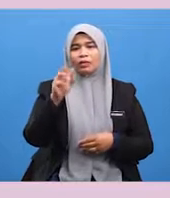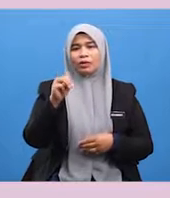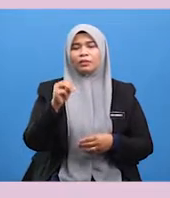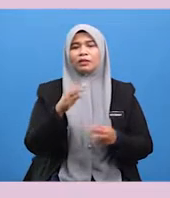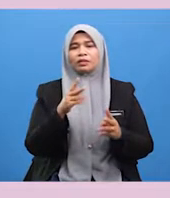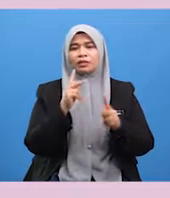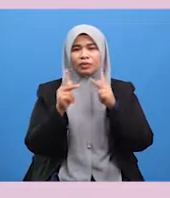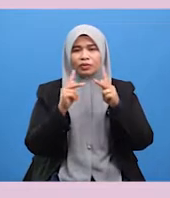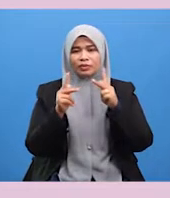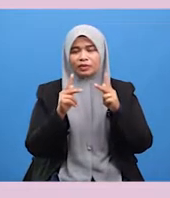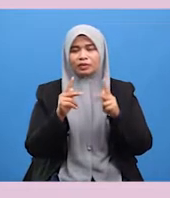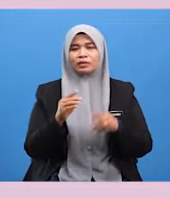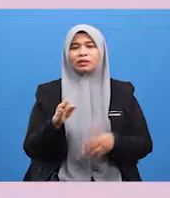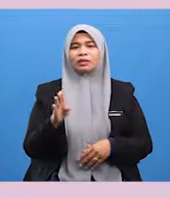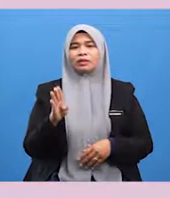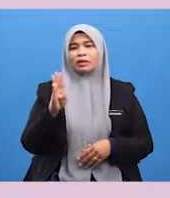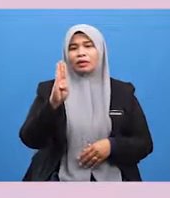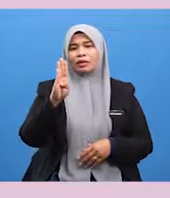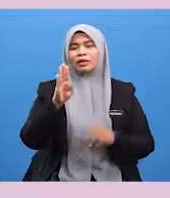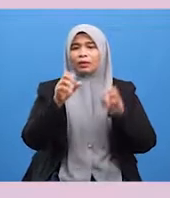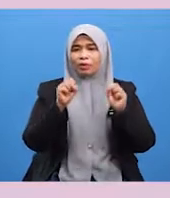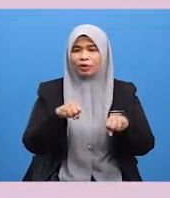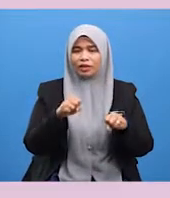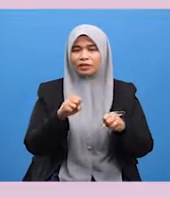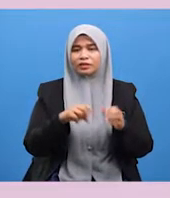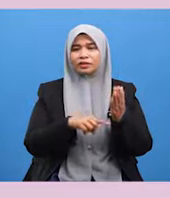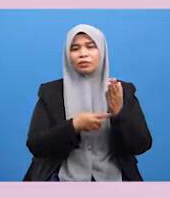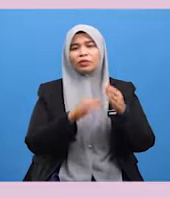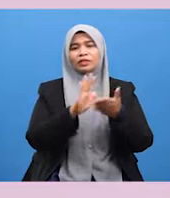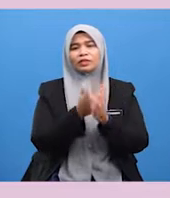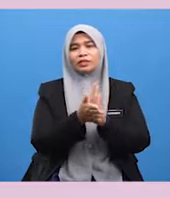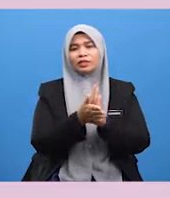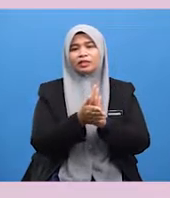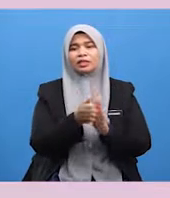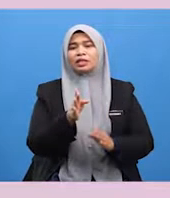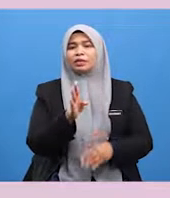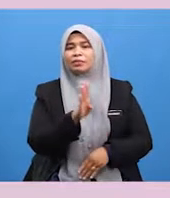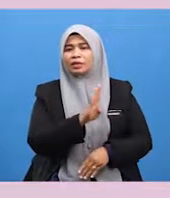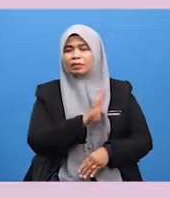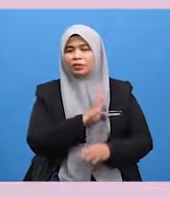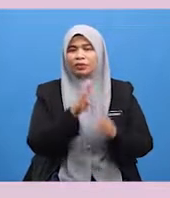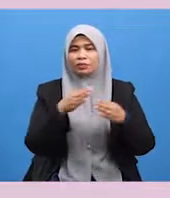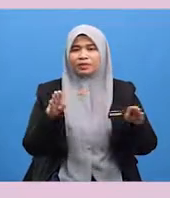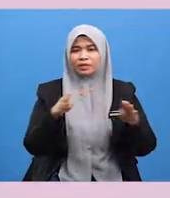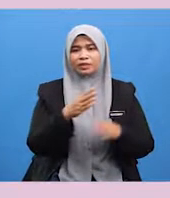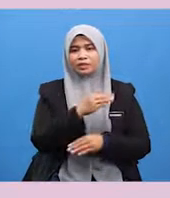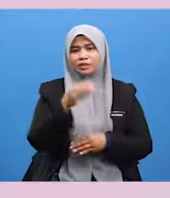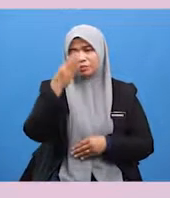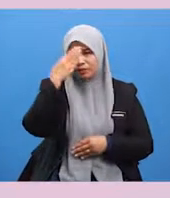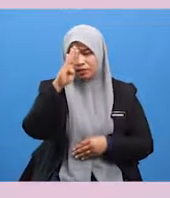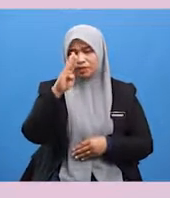komunikasi, bakat semula jadi, berbudi bahasa dan